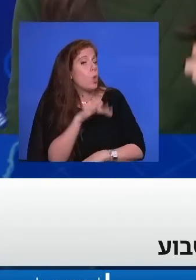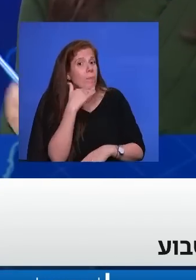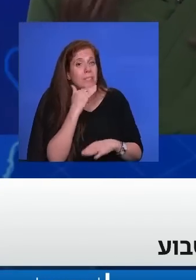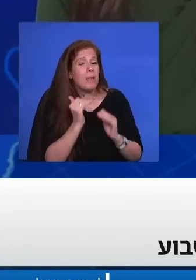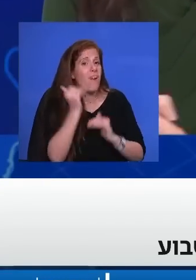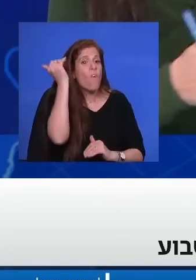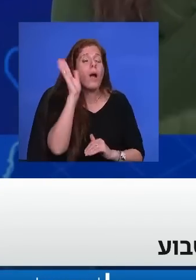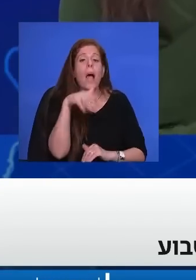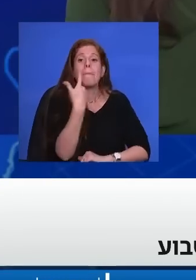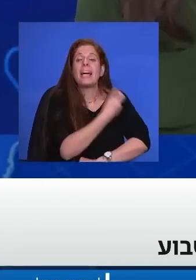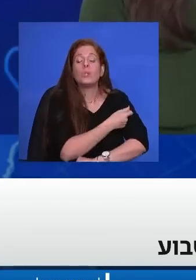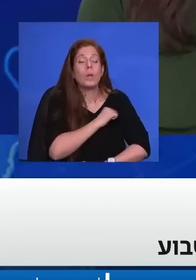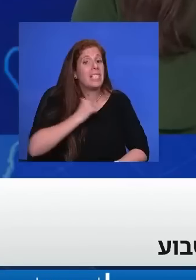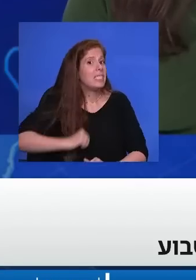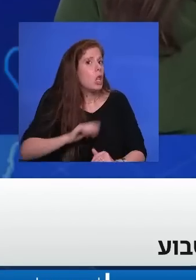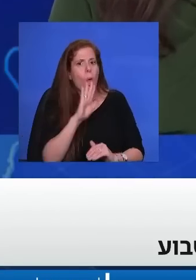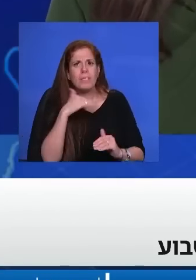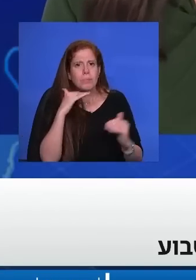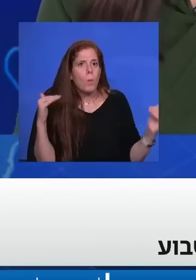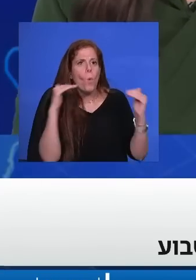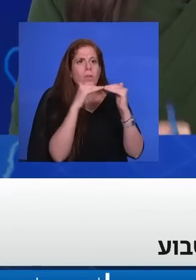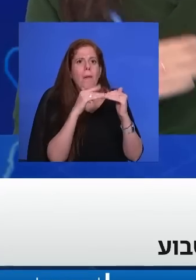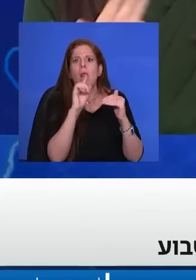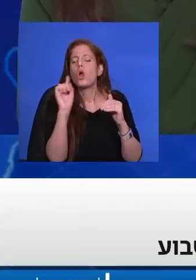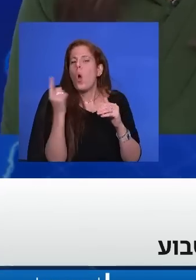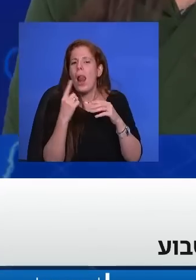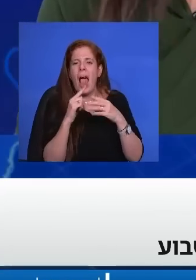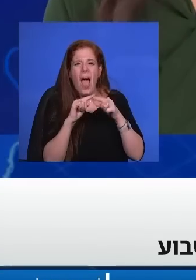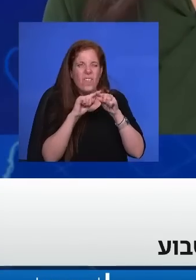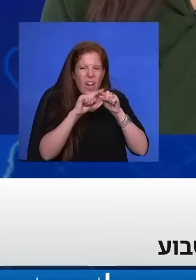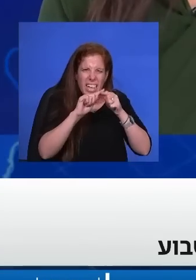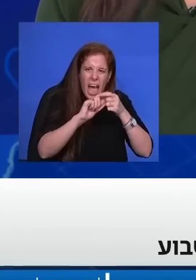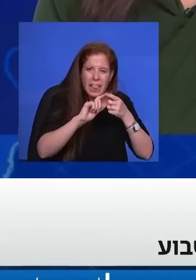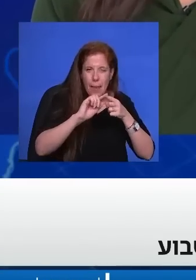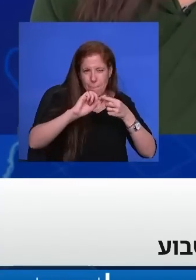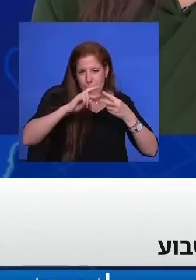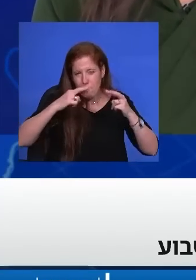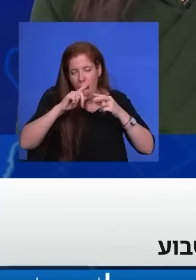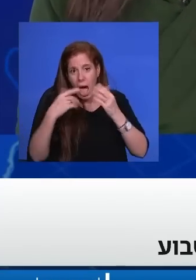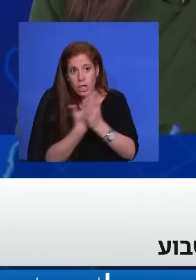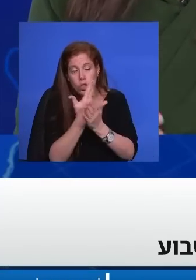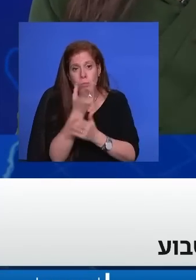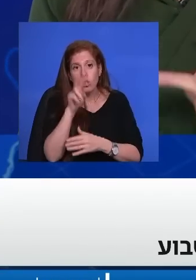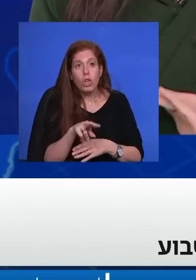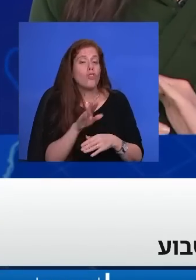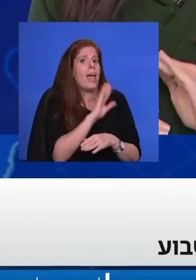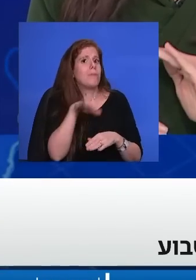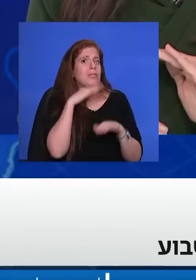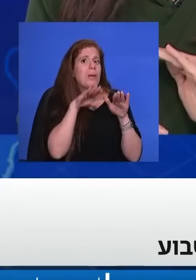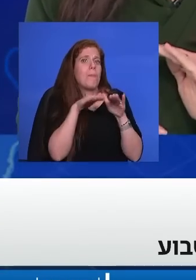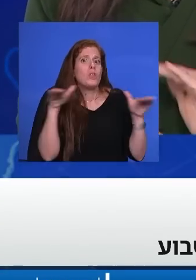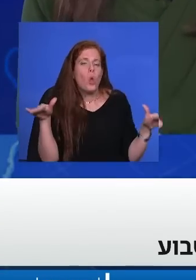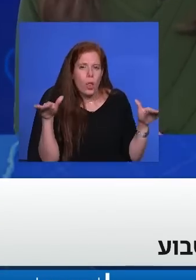הסיני לא מספיק מותאם לכל הווריאנטים החדשים שכבר צצו מאז, בתי החולים אין בהם מספיק מיטות, בטח לעומת המערב, כך שהם הגיעו